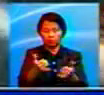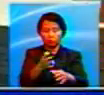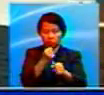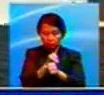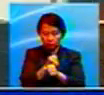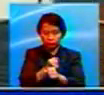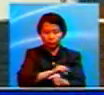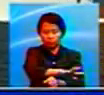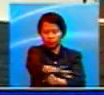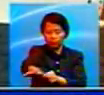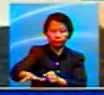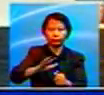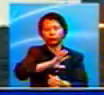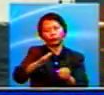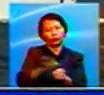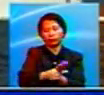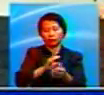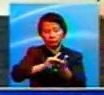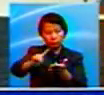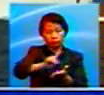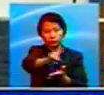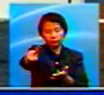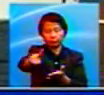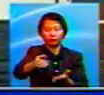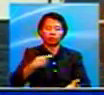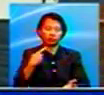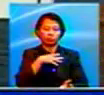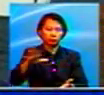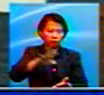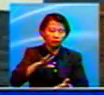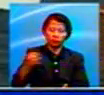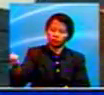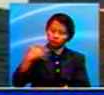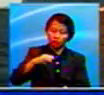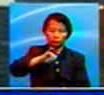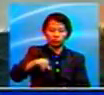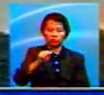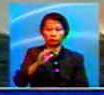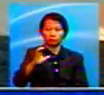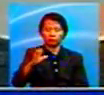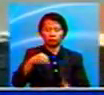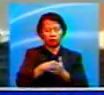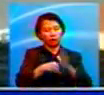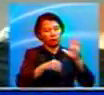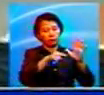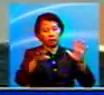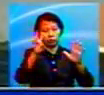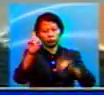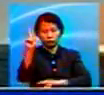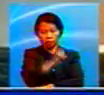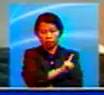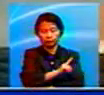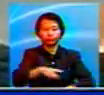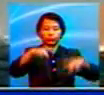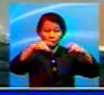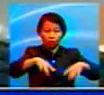dapat diliputi sepenuhnya minggu depan. Kami menjangkakan seperti yang dimaklumkan oleh pihak JACC dalam 5 hingga 7 hari lagi.